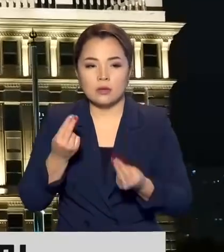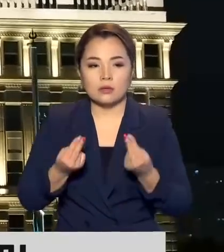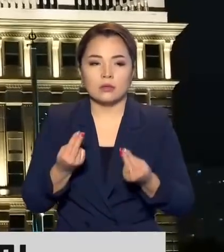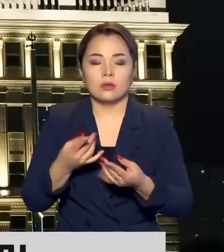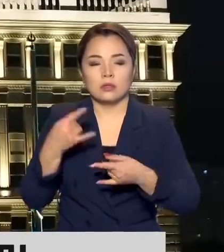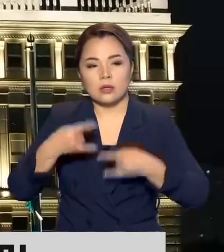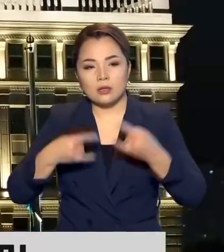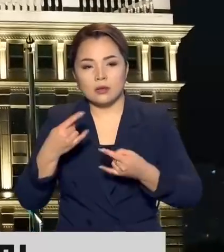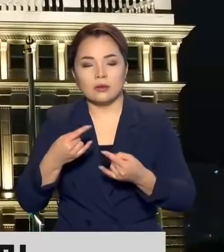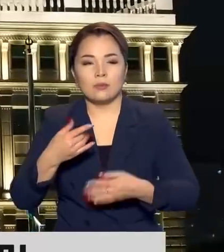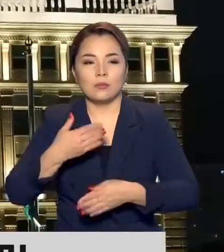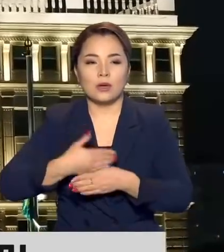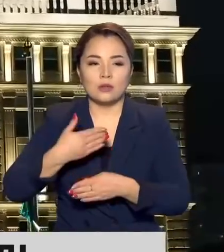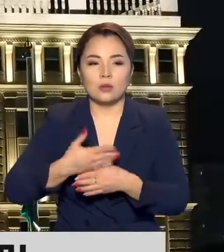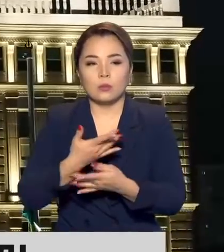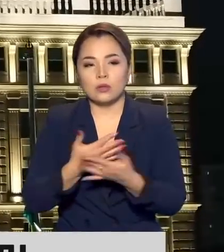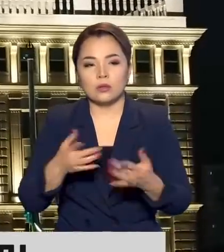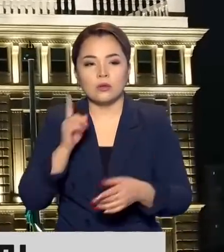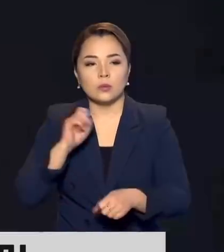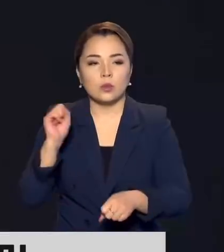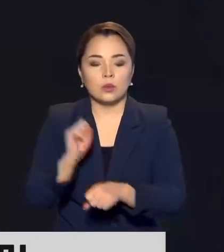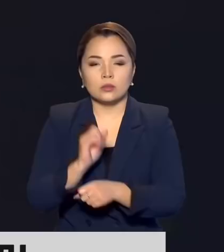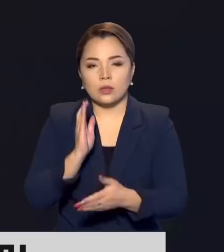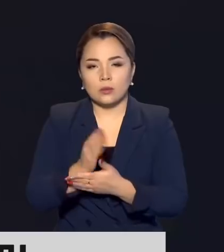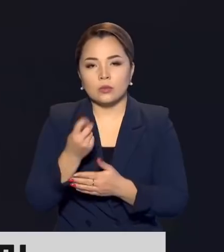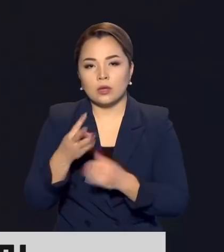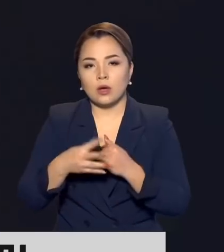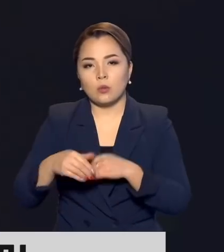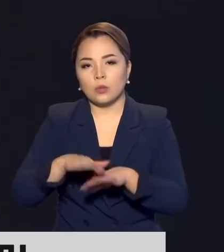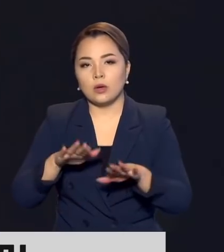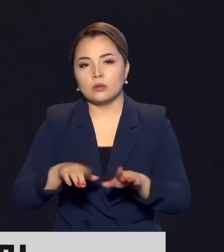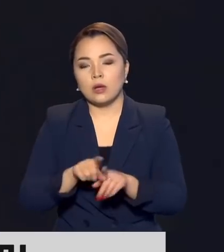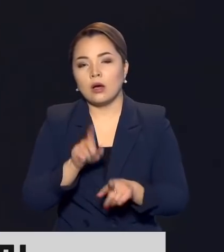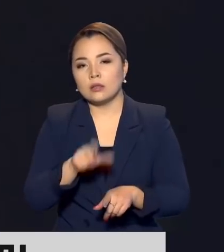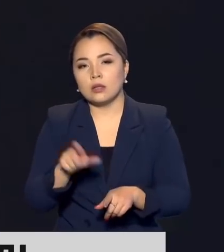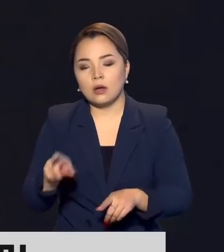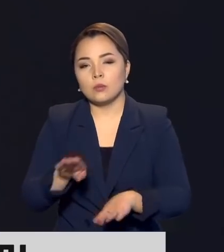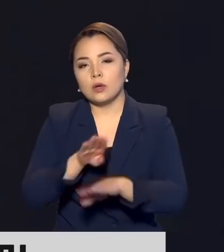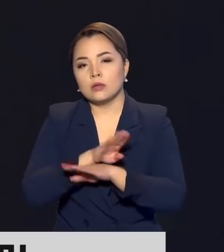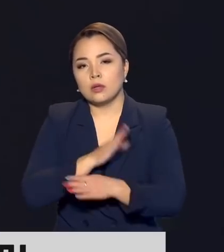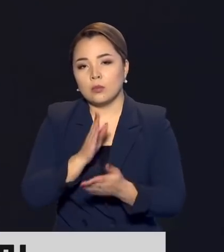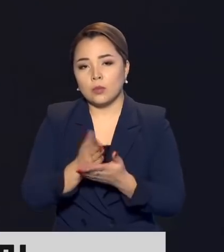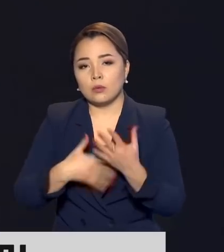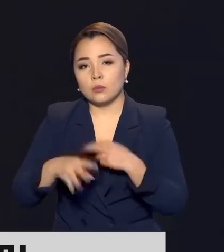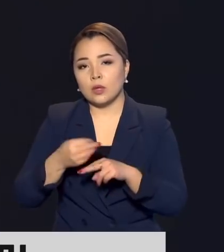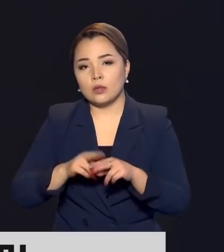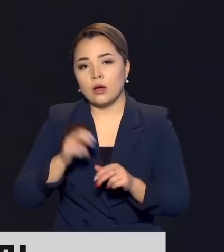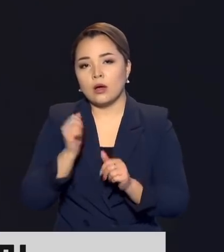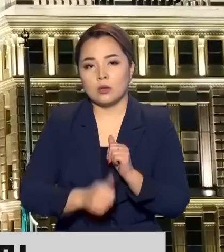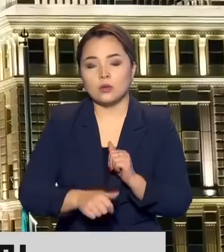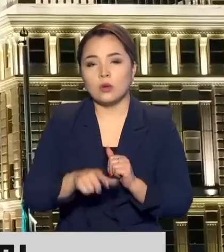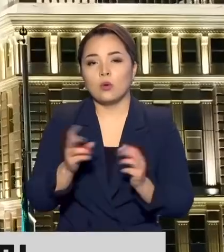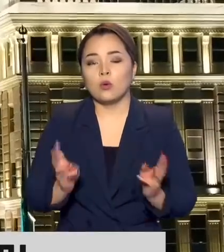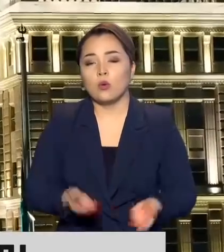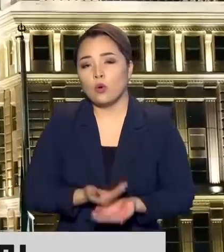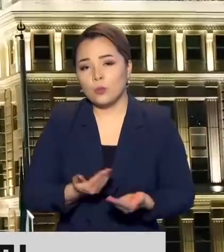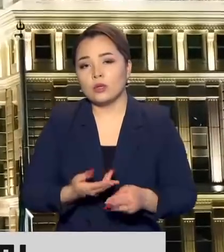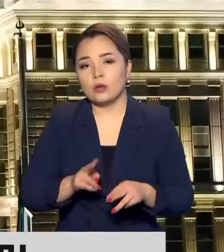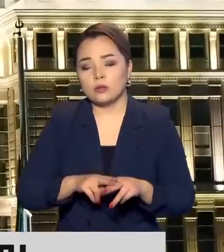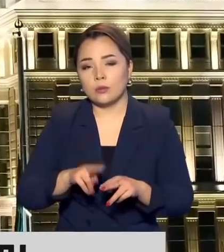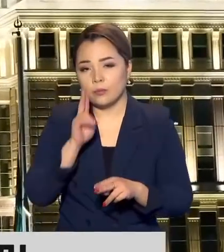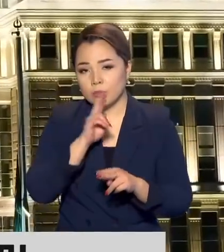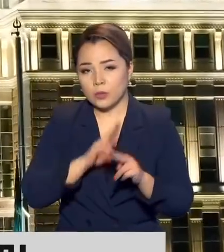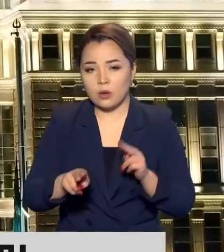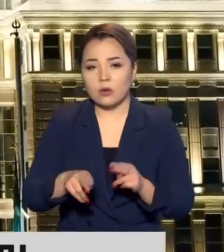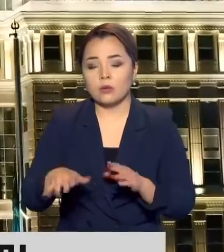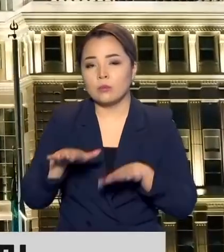тоқтатылды. Трагедиялық оқиғалар салдарынан еліміздің бірнеше аумағында адамдар қаза тапты. Әрбір өшкен өмір бұл орны толмас қайғы.